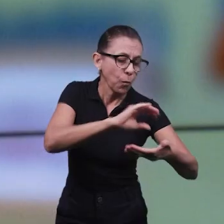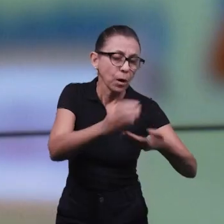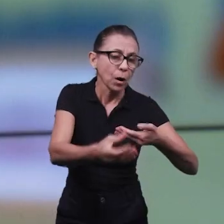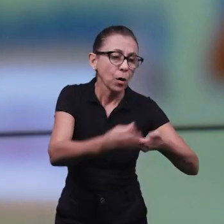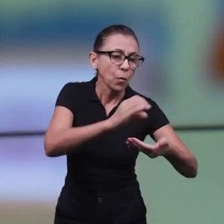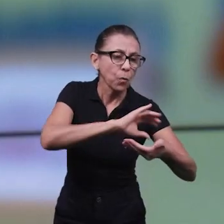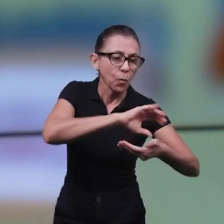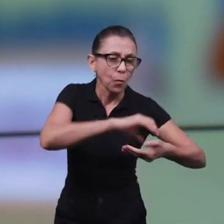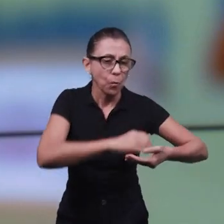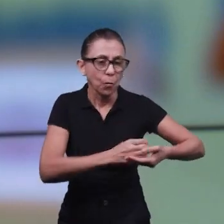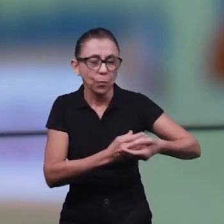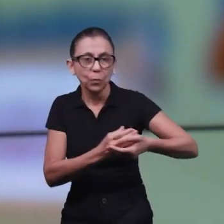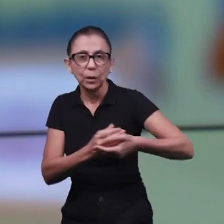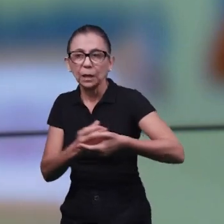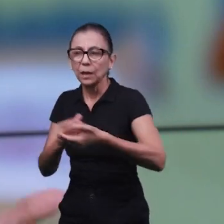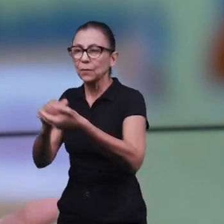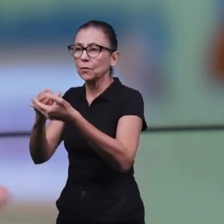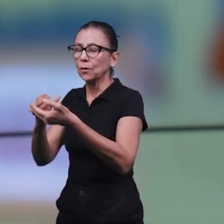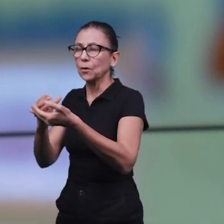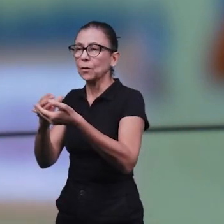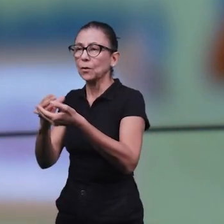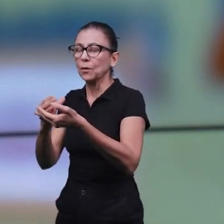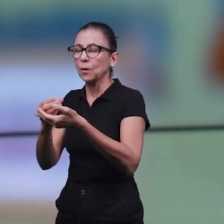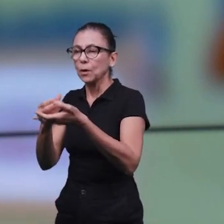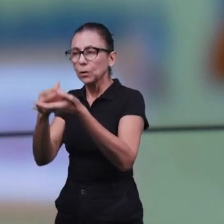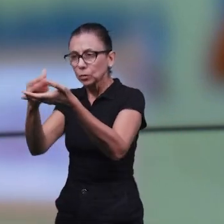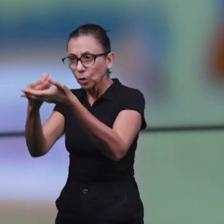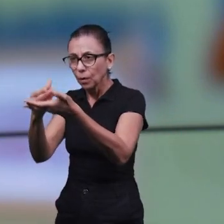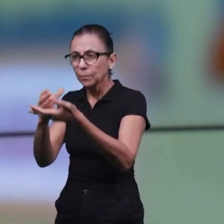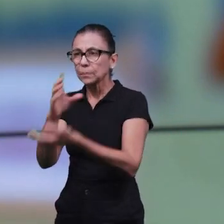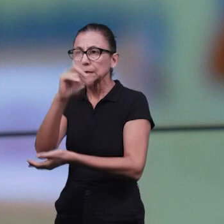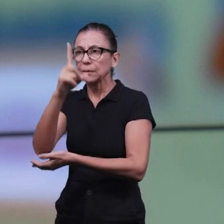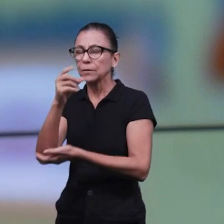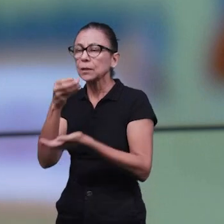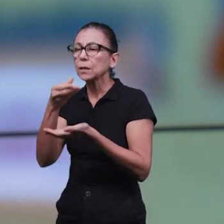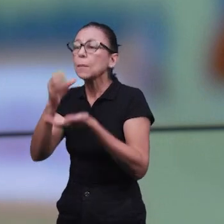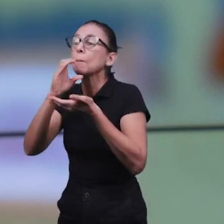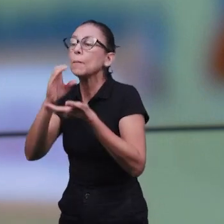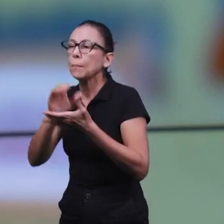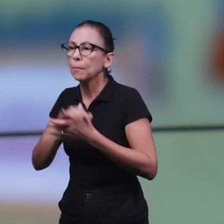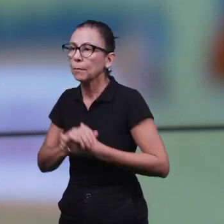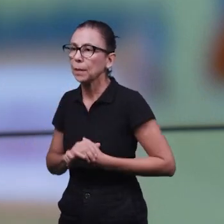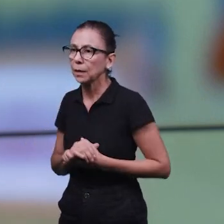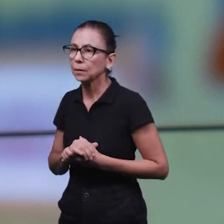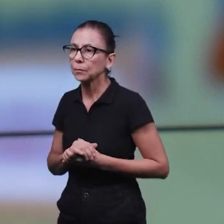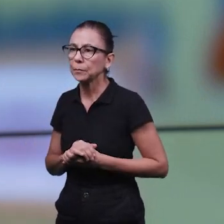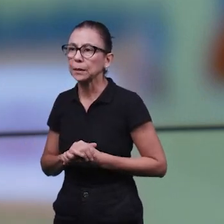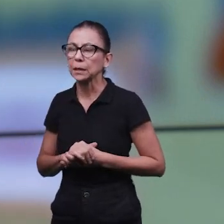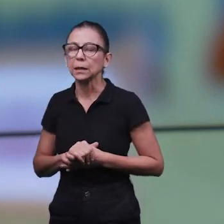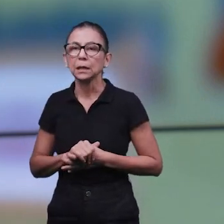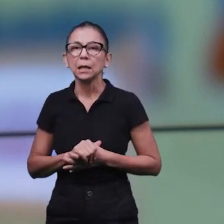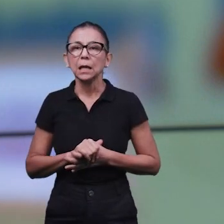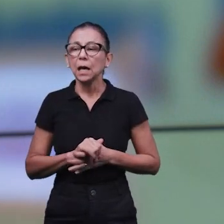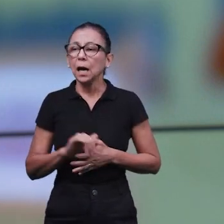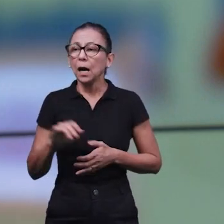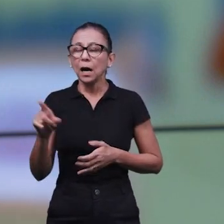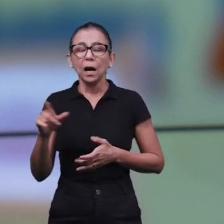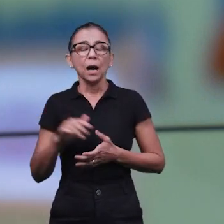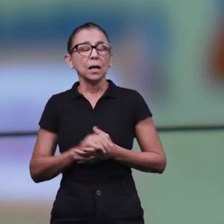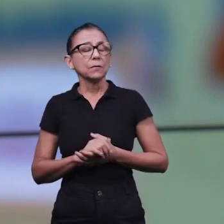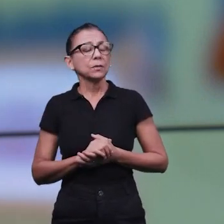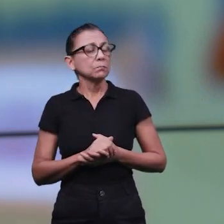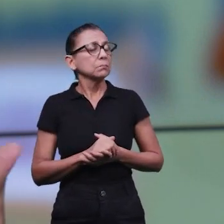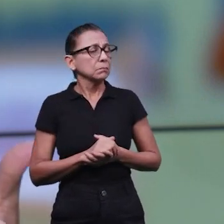David. David a reçu cette eau et est resté très joyeux, mais il avait la